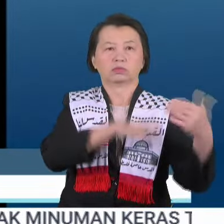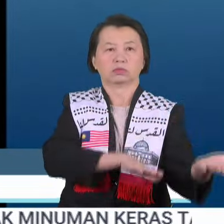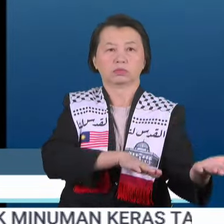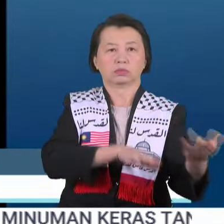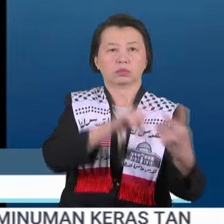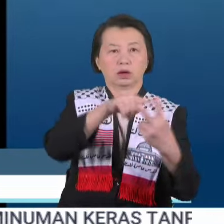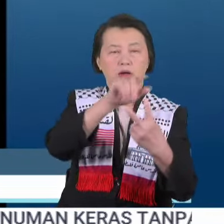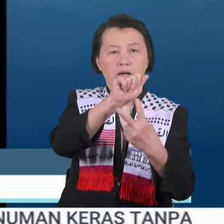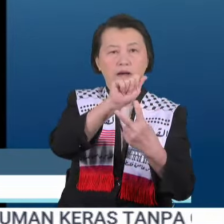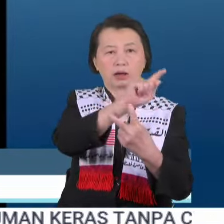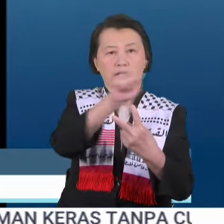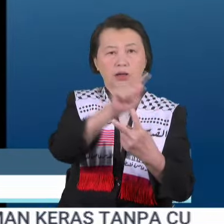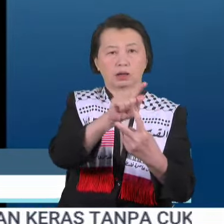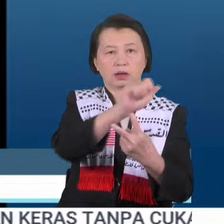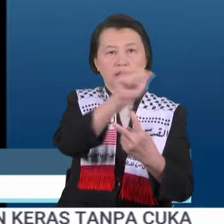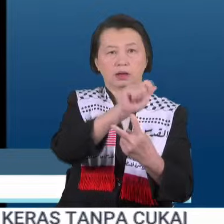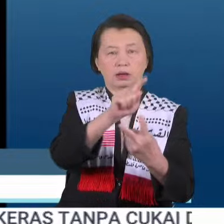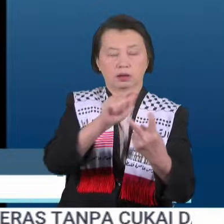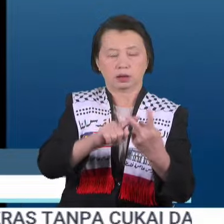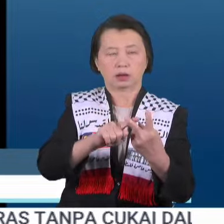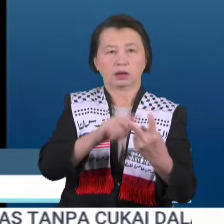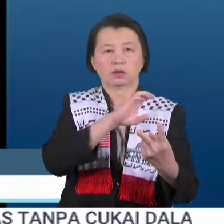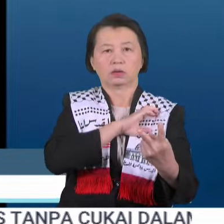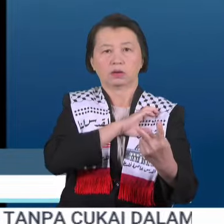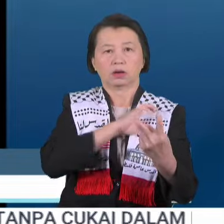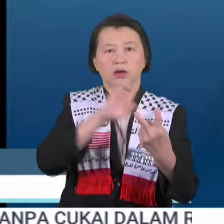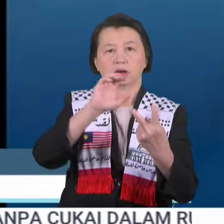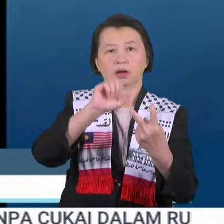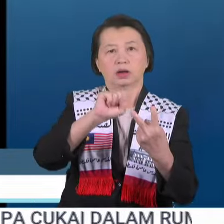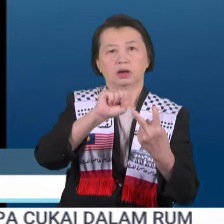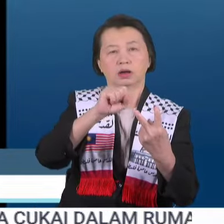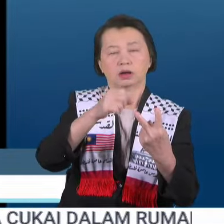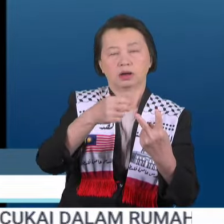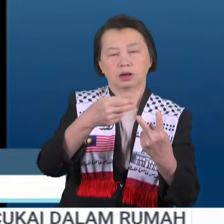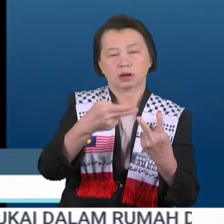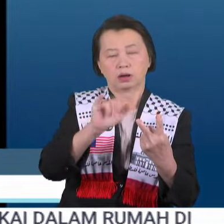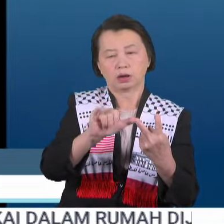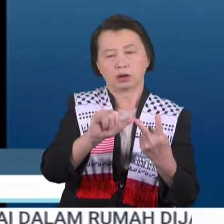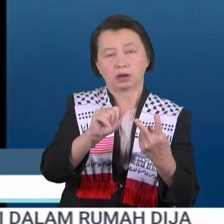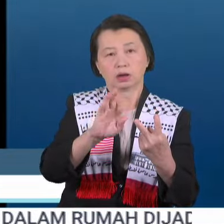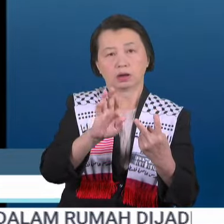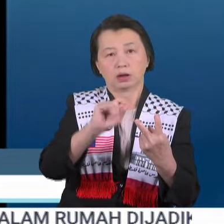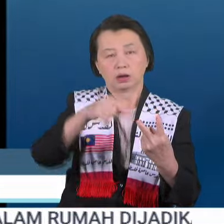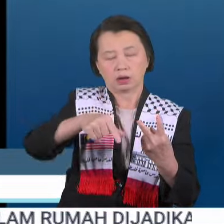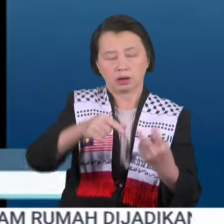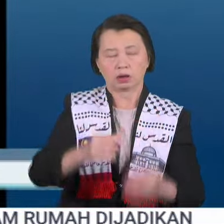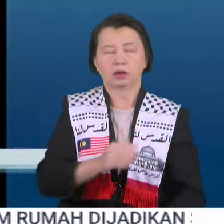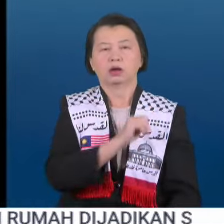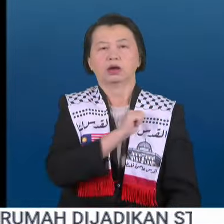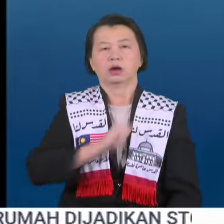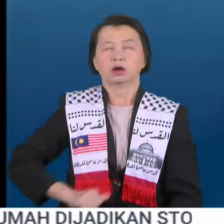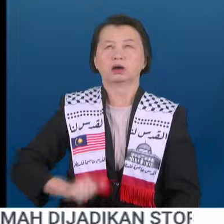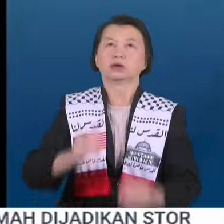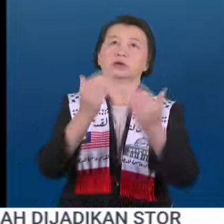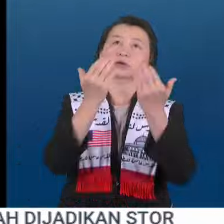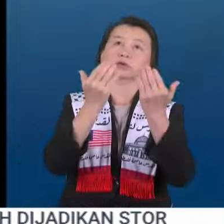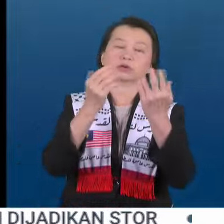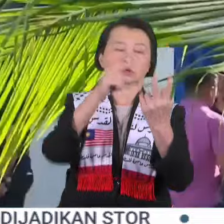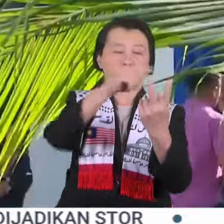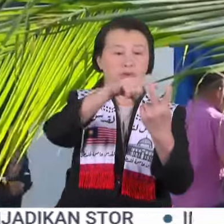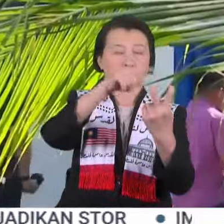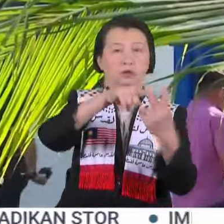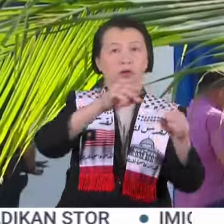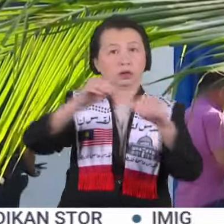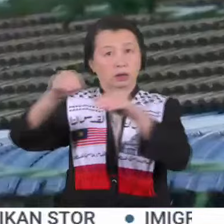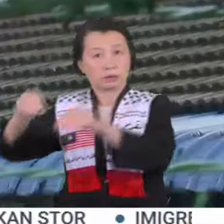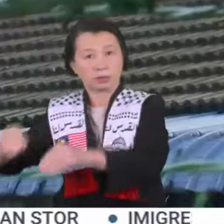Konstabel Ahmad Azhar Fahmi Azhar dan Konstabel Muhammad Syafiq Ahmad Said. Seri Paduka Baginda mendoakan semoga mereka